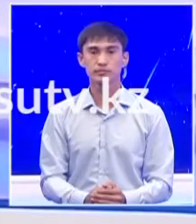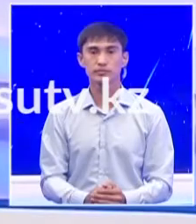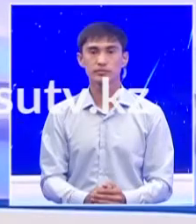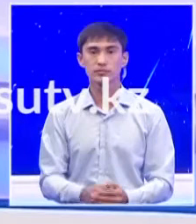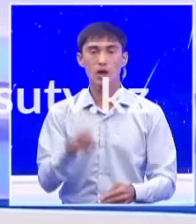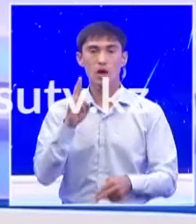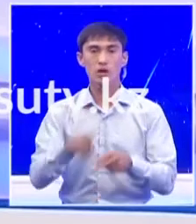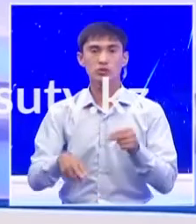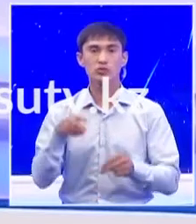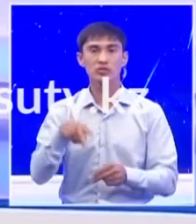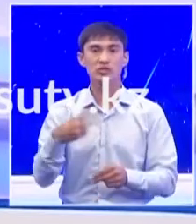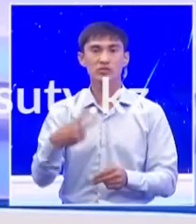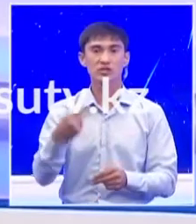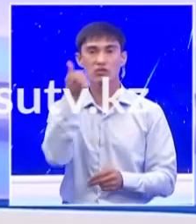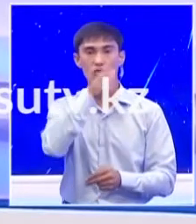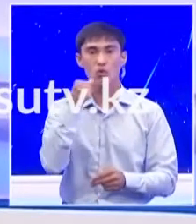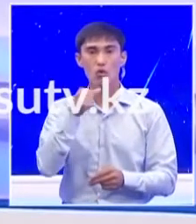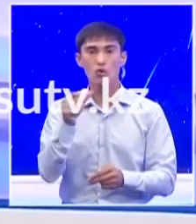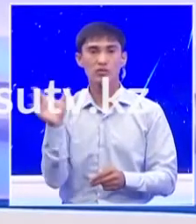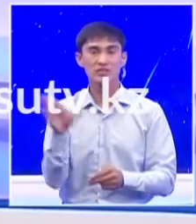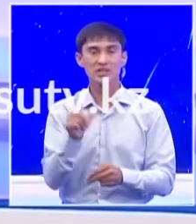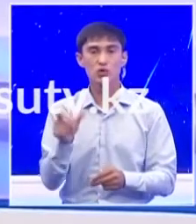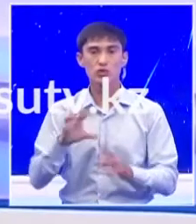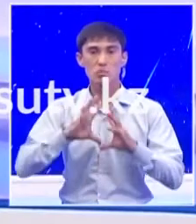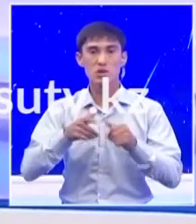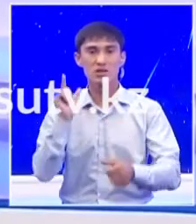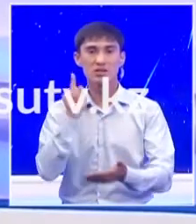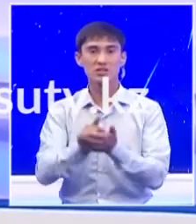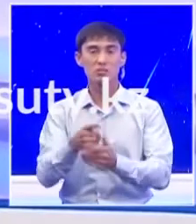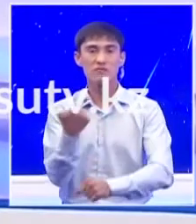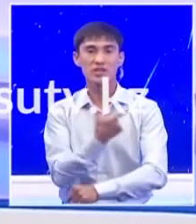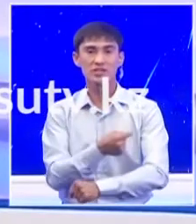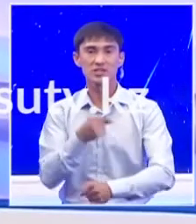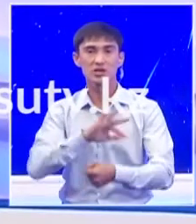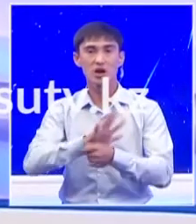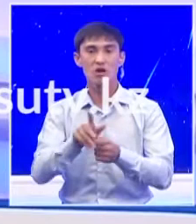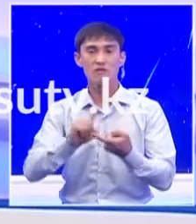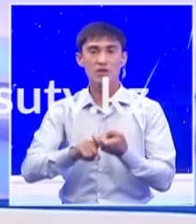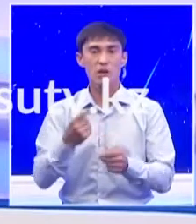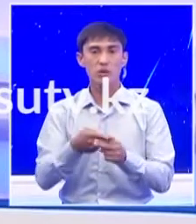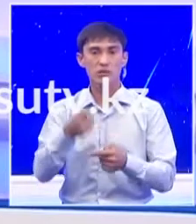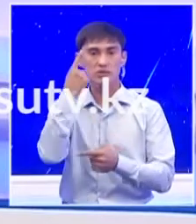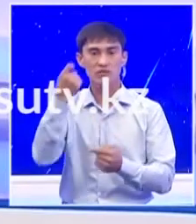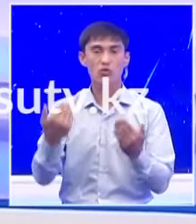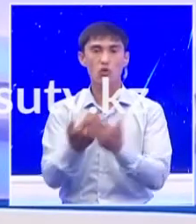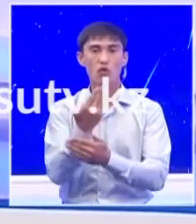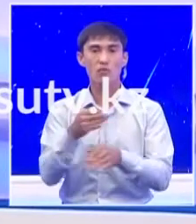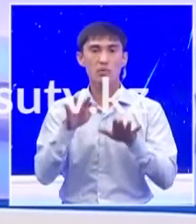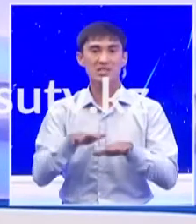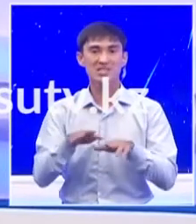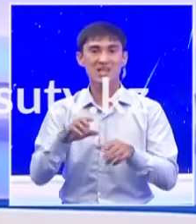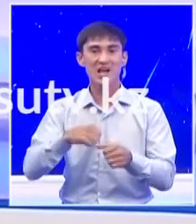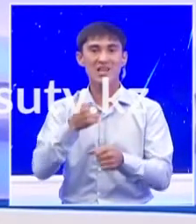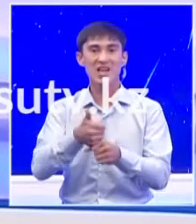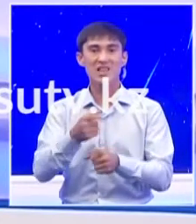К концу 2022 года все люди мира должны быть вакцинированы от коронавируса. Об этом заявил новый председатель